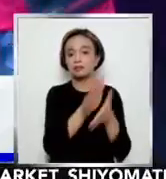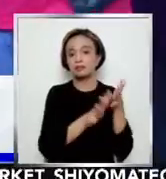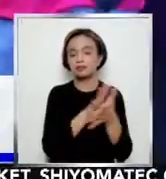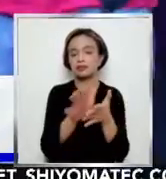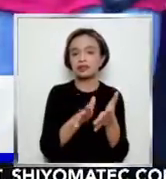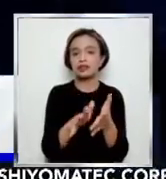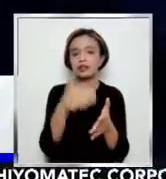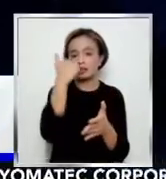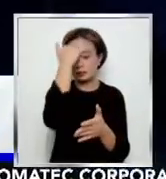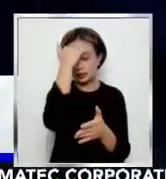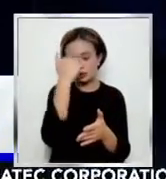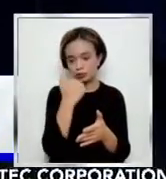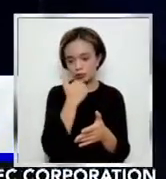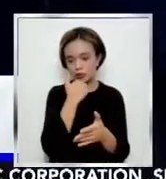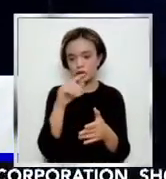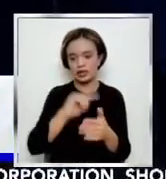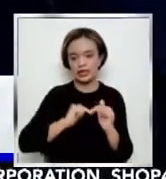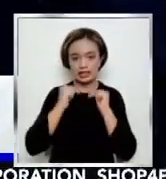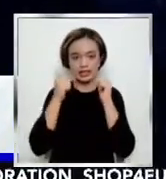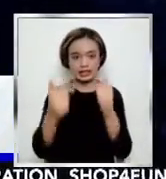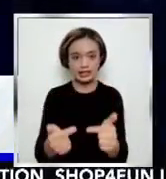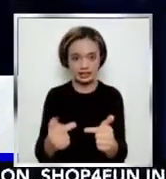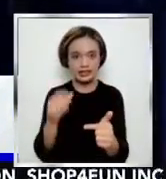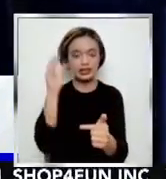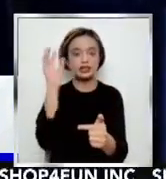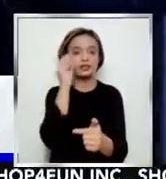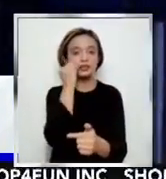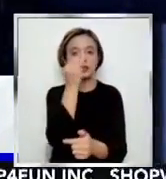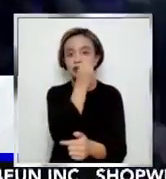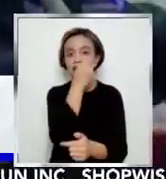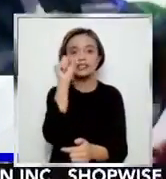star Rafael Rosel na nagpakilig pa ng fans.